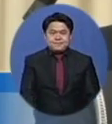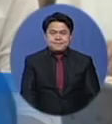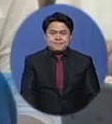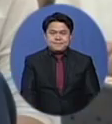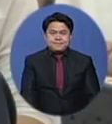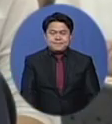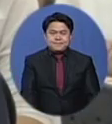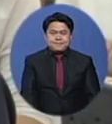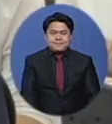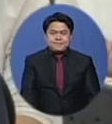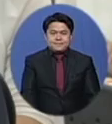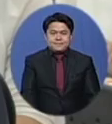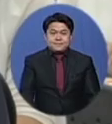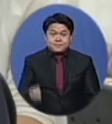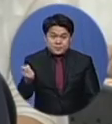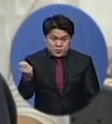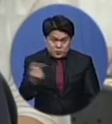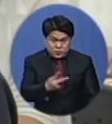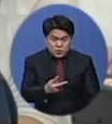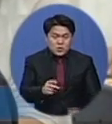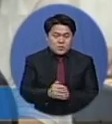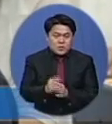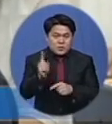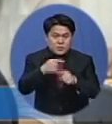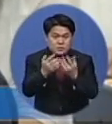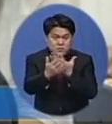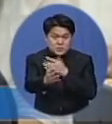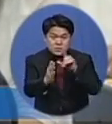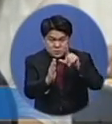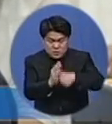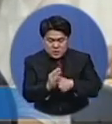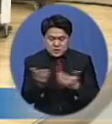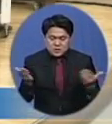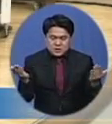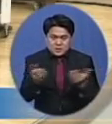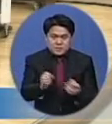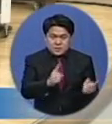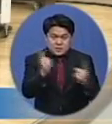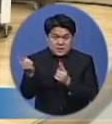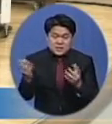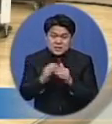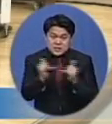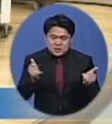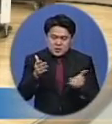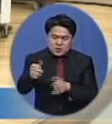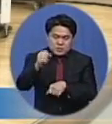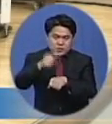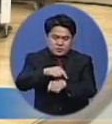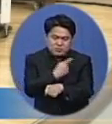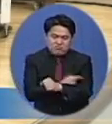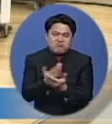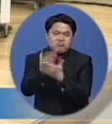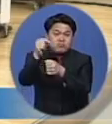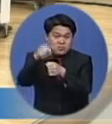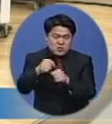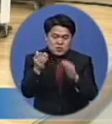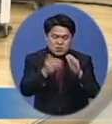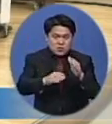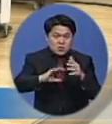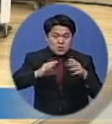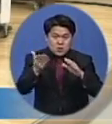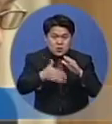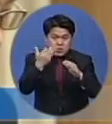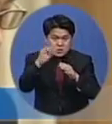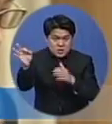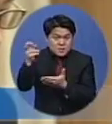합니다. 한편 이날 학술대회에서는 직업재활 시설 종사자의 전문성 강화를 위해 국가공인 인증